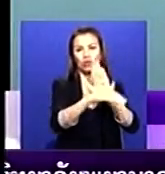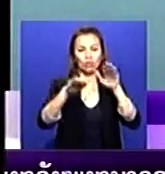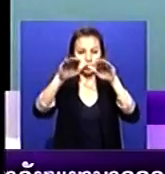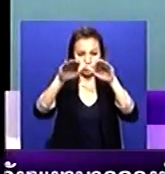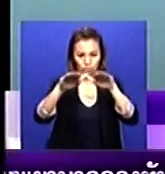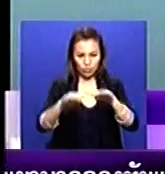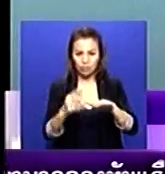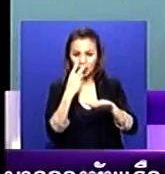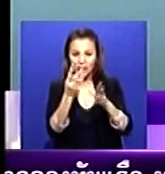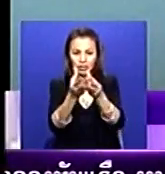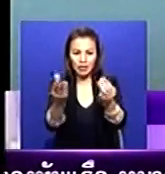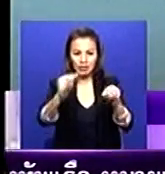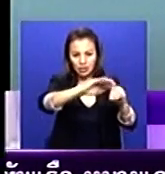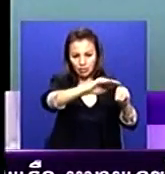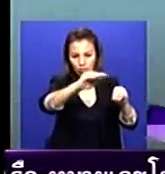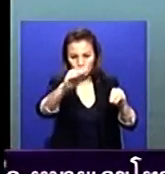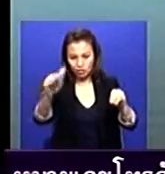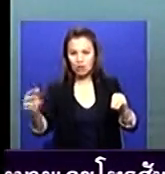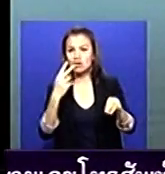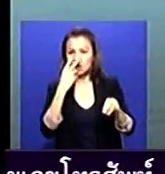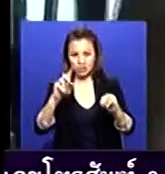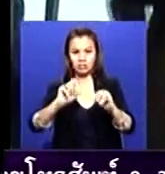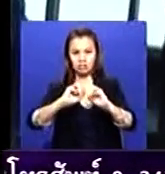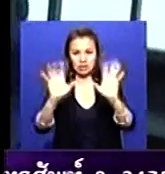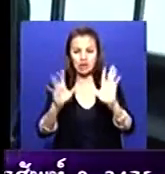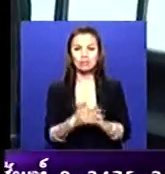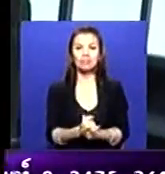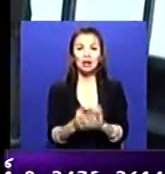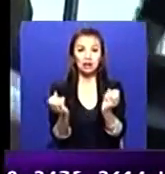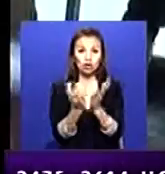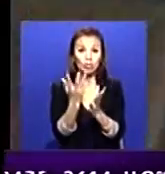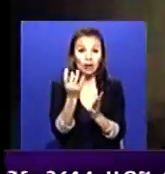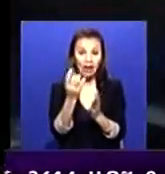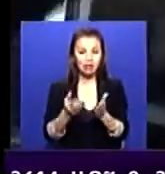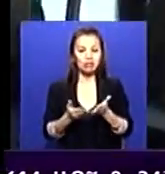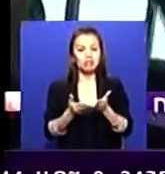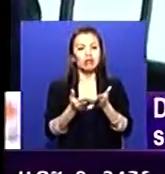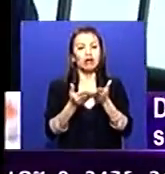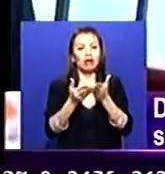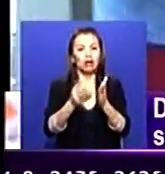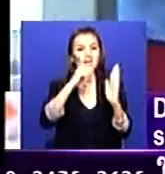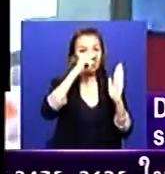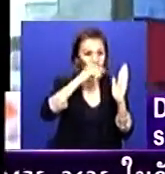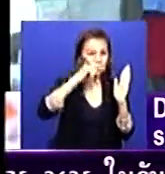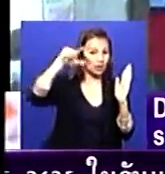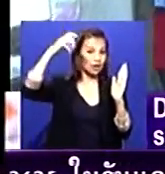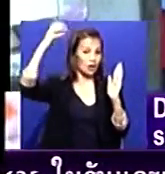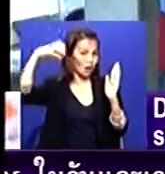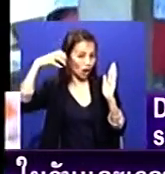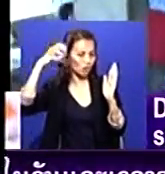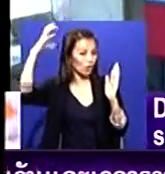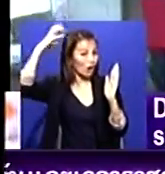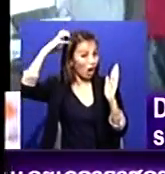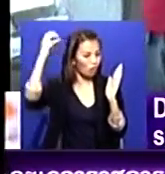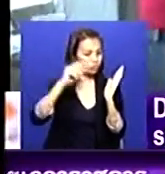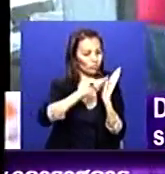นเกิดสันดอนทรายกลางแม่น้ำโขงเป็นบริเวณกว้างส่งผลกระทบต่อการเดินเรือข้ามฟากตามจุดการค้าเศรษฐกิจตลาดนัดชาย